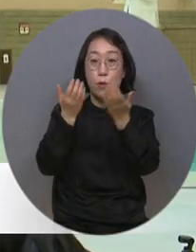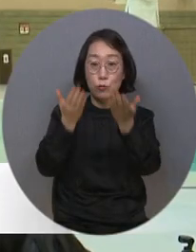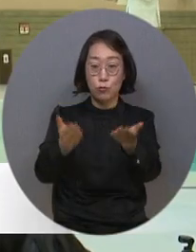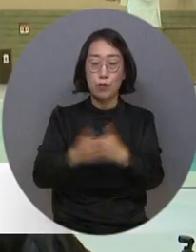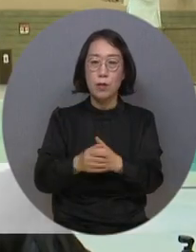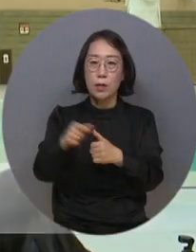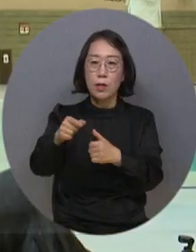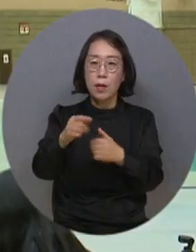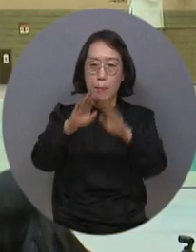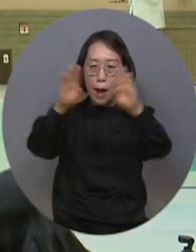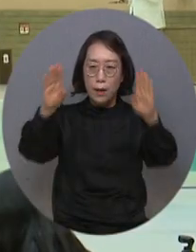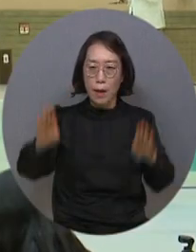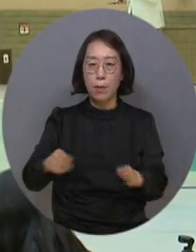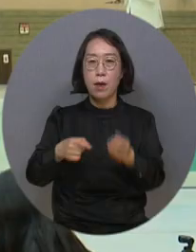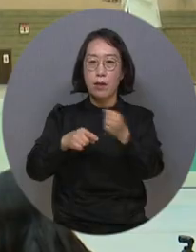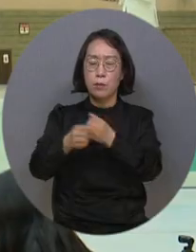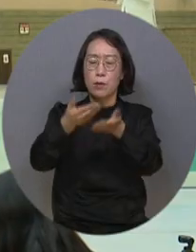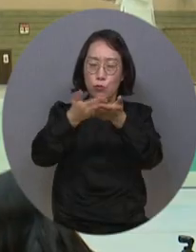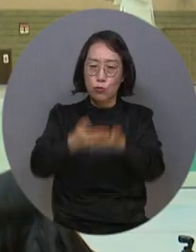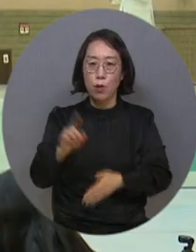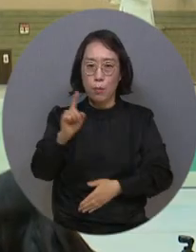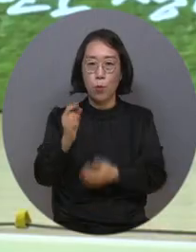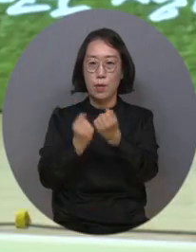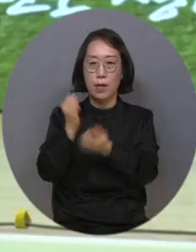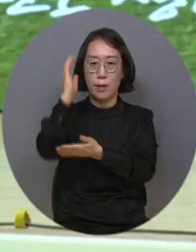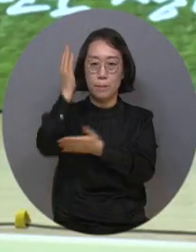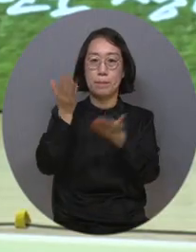정원박람회가 가지는 의미와 가치를 알렸습니다.